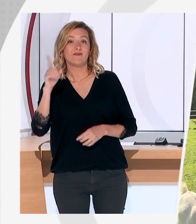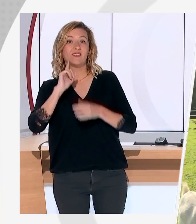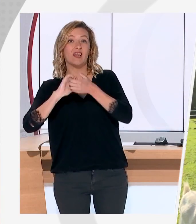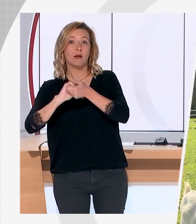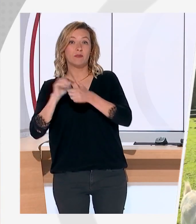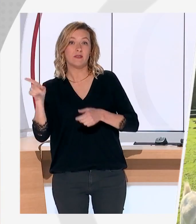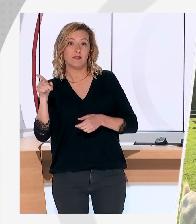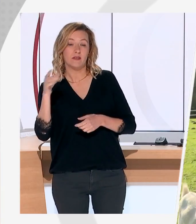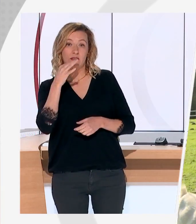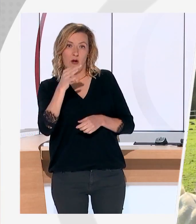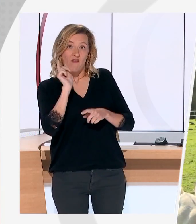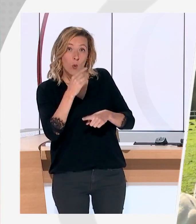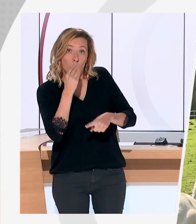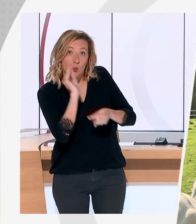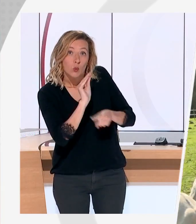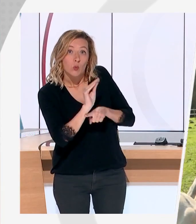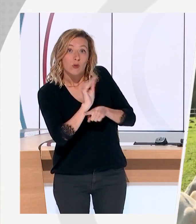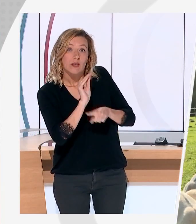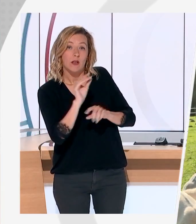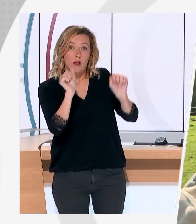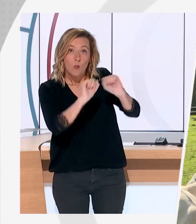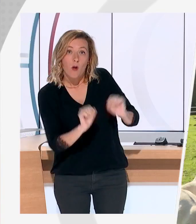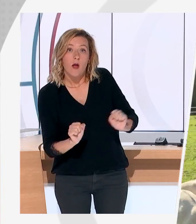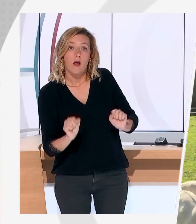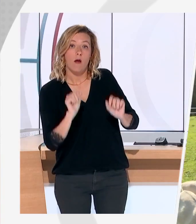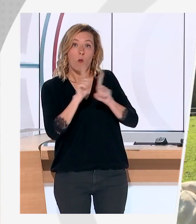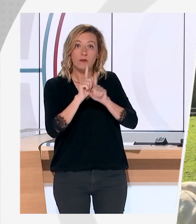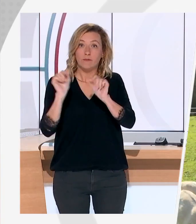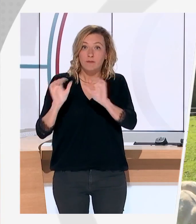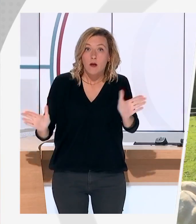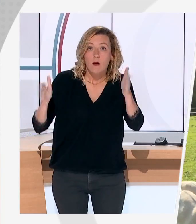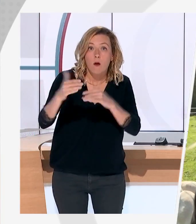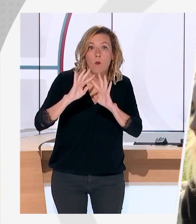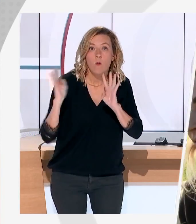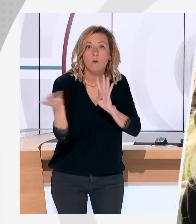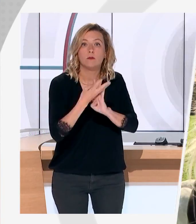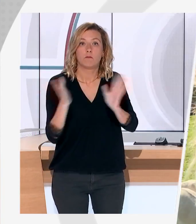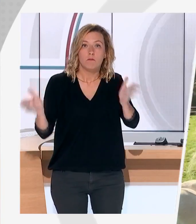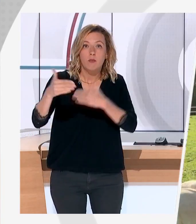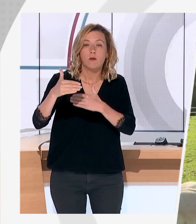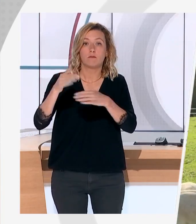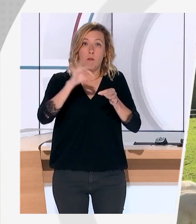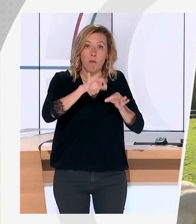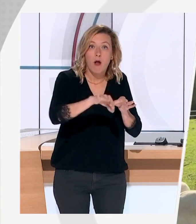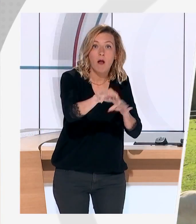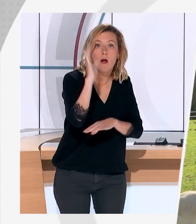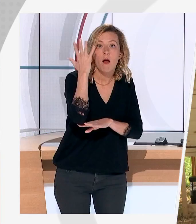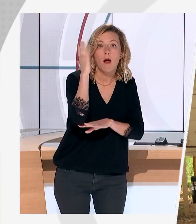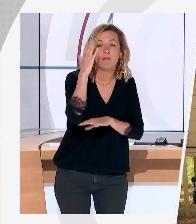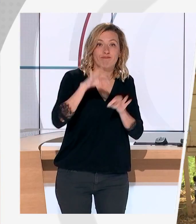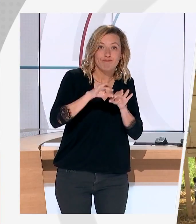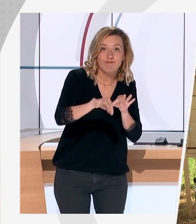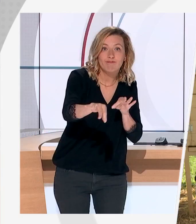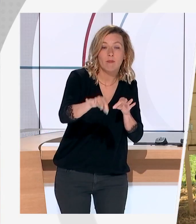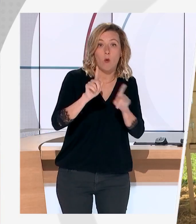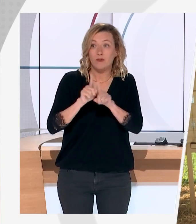les brosser, les box, les enclos, de planter les arbres, de faire les semis, tout quoi. C'est